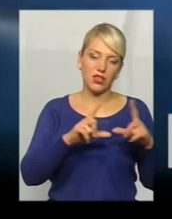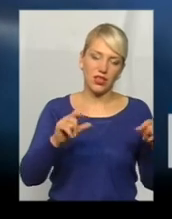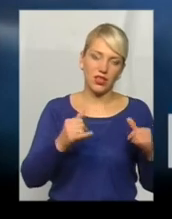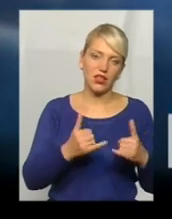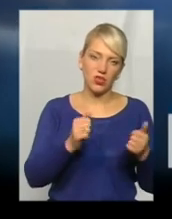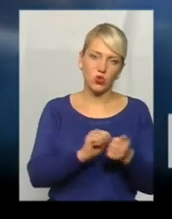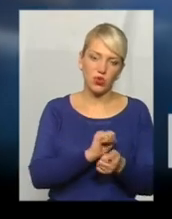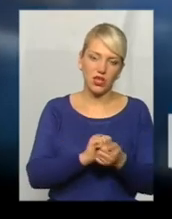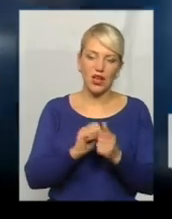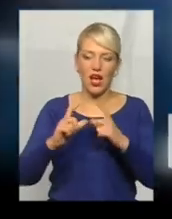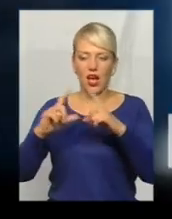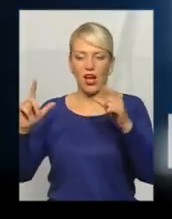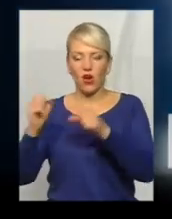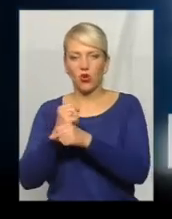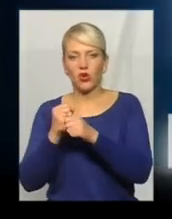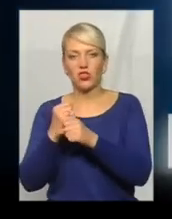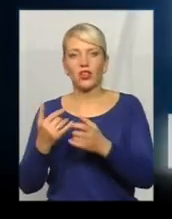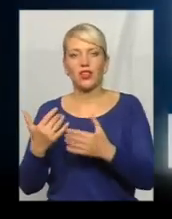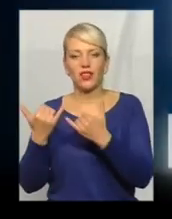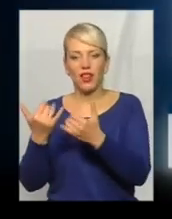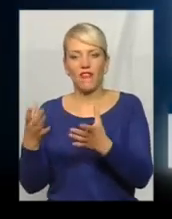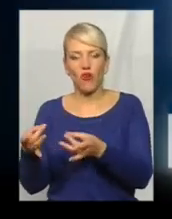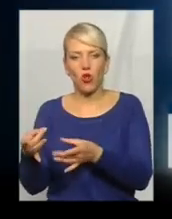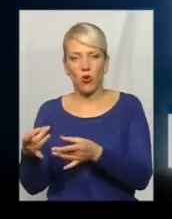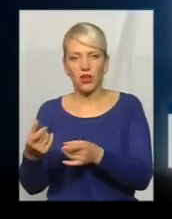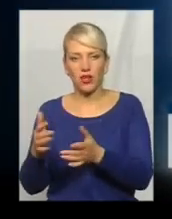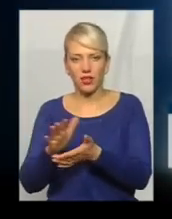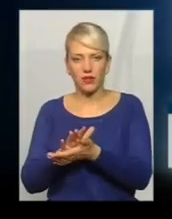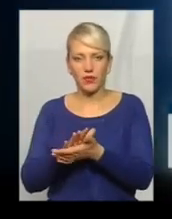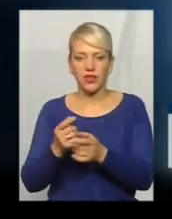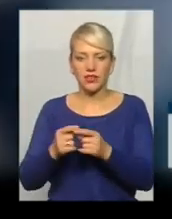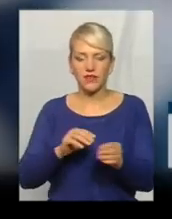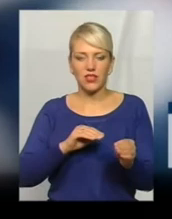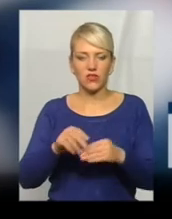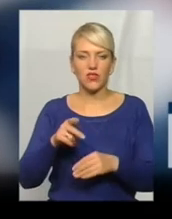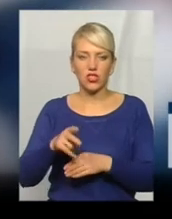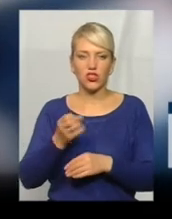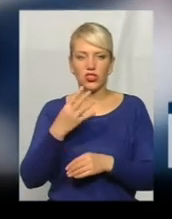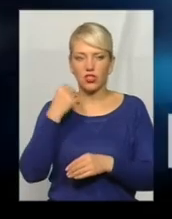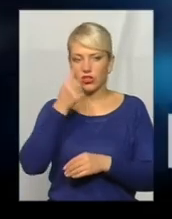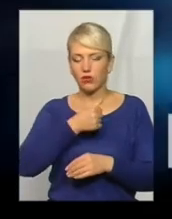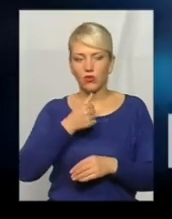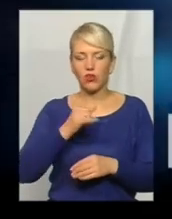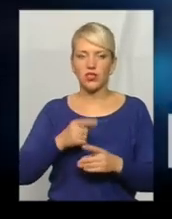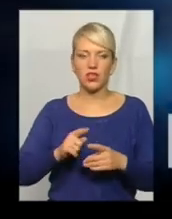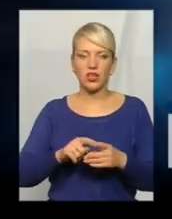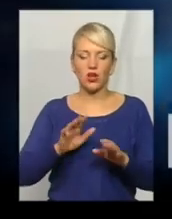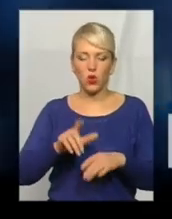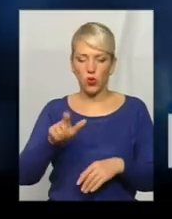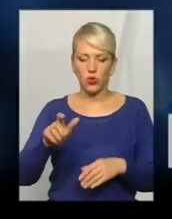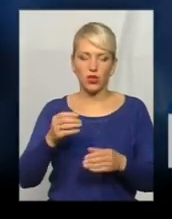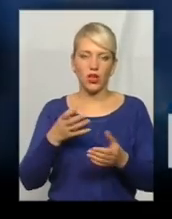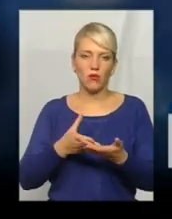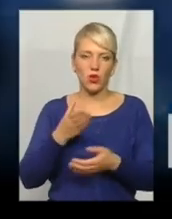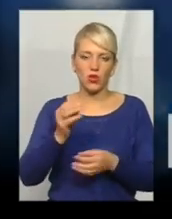який діє на сьогоднішній день, він у нас встановлений в 2014 році. Вінничани платять 10 гривень 7 копійок